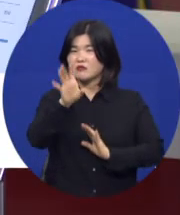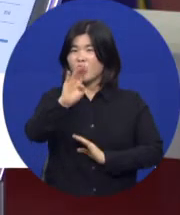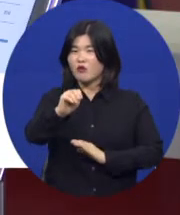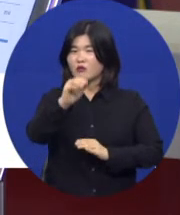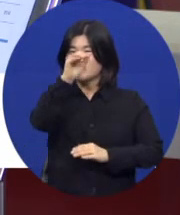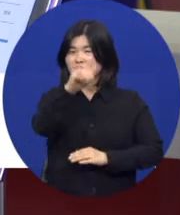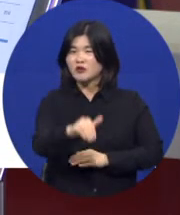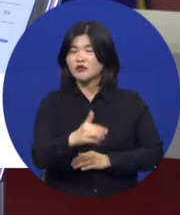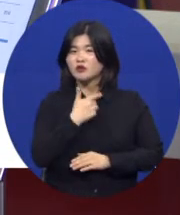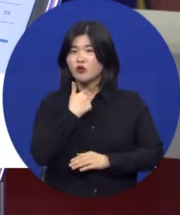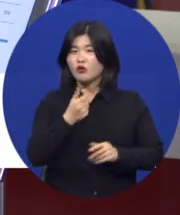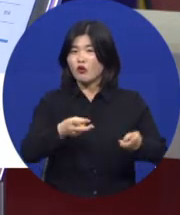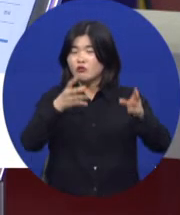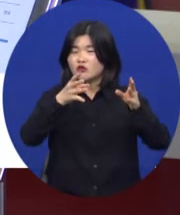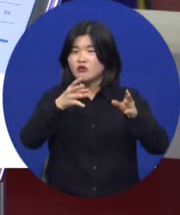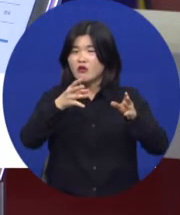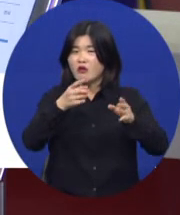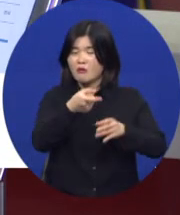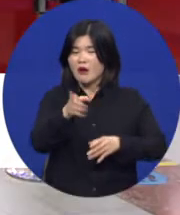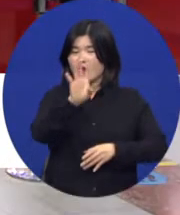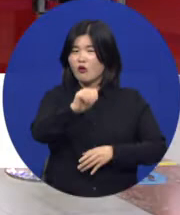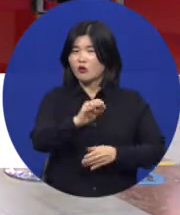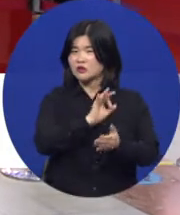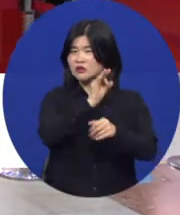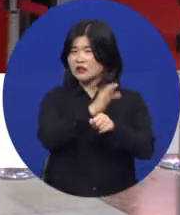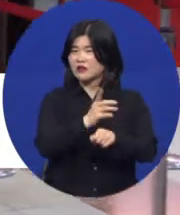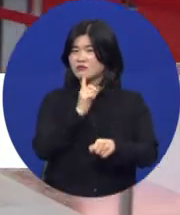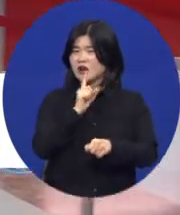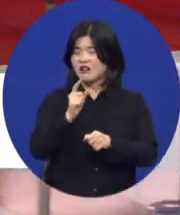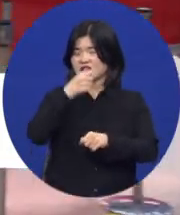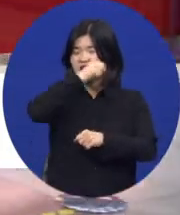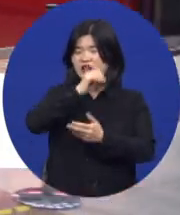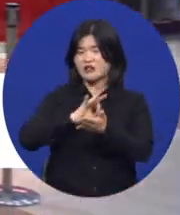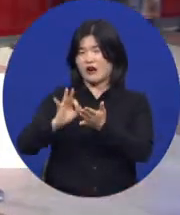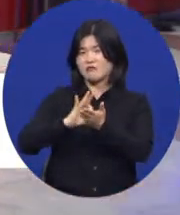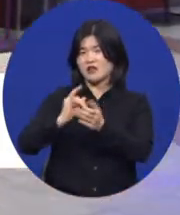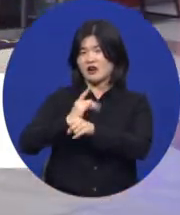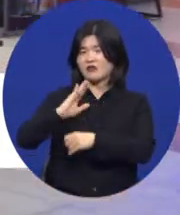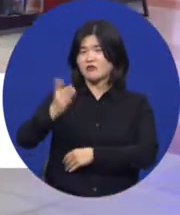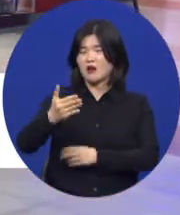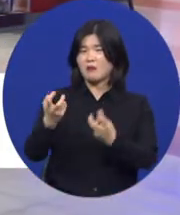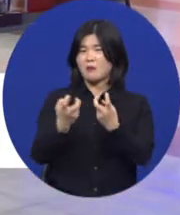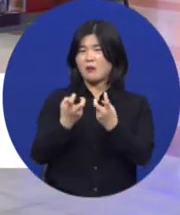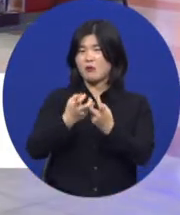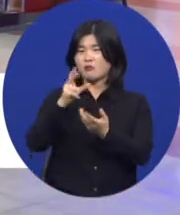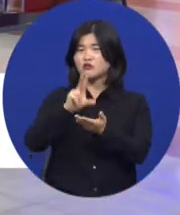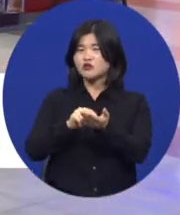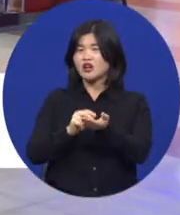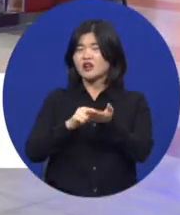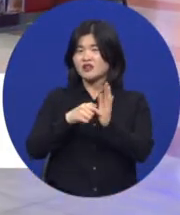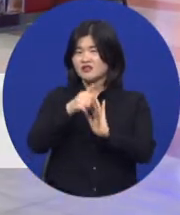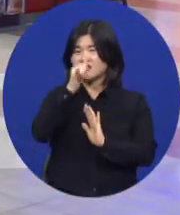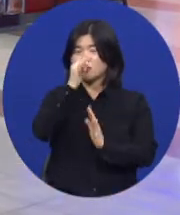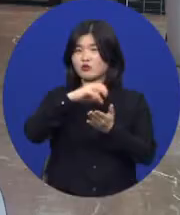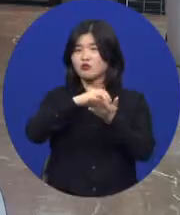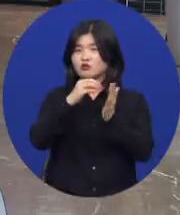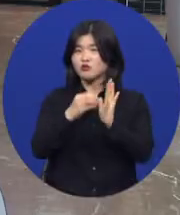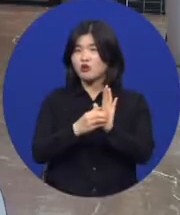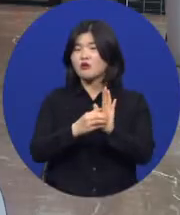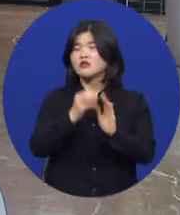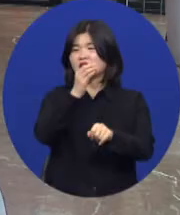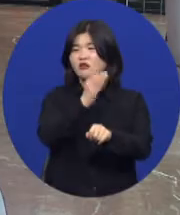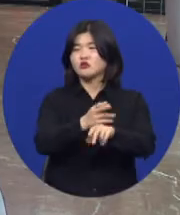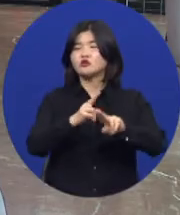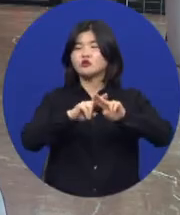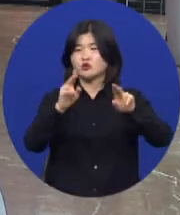원대까지 떨어졌던 건물을 100억 원에 매입하는 것은 예산 낭비이고 절차상 문제도 드러난 만큼 매입을